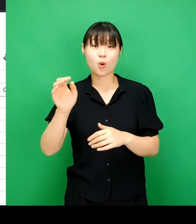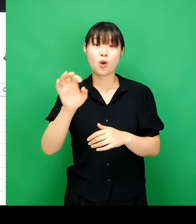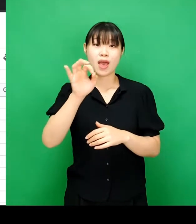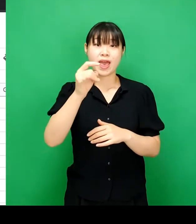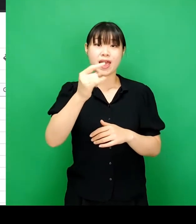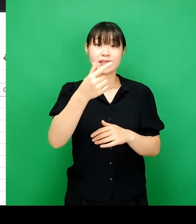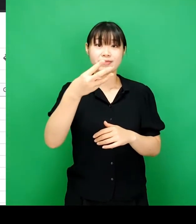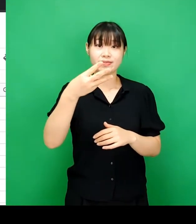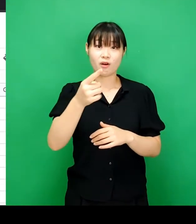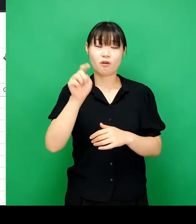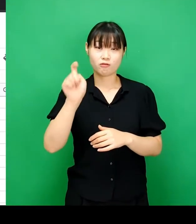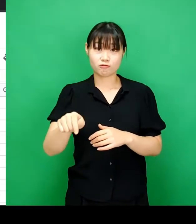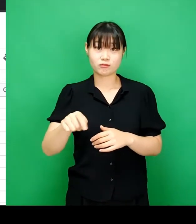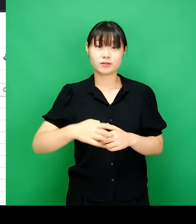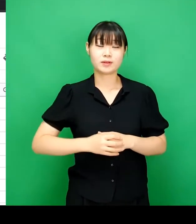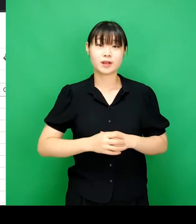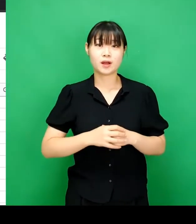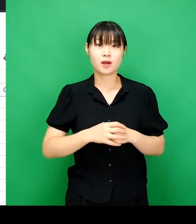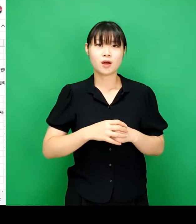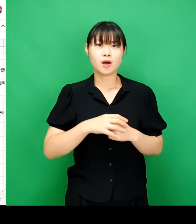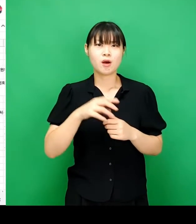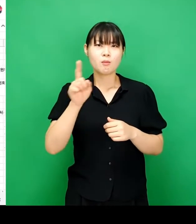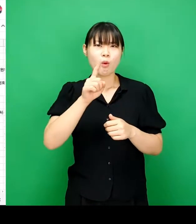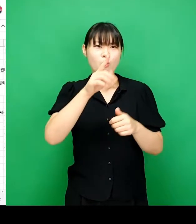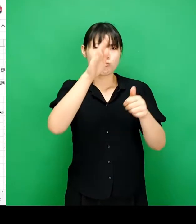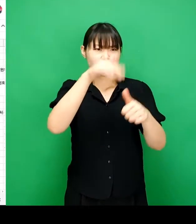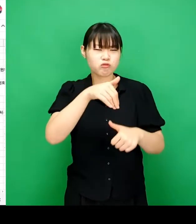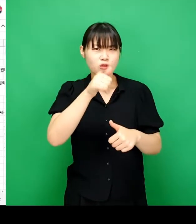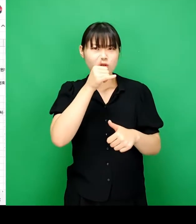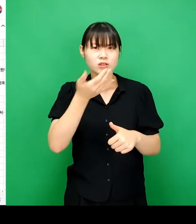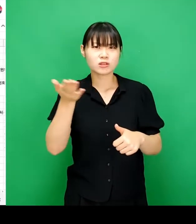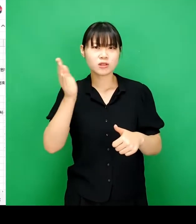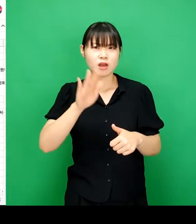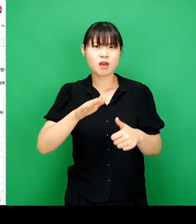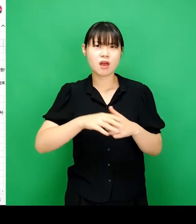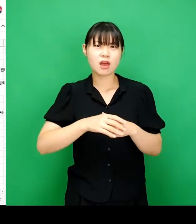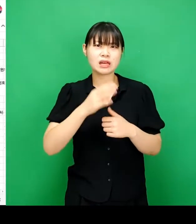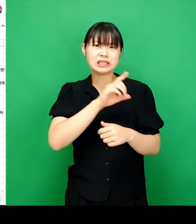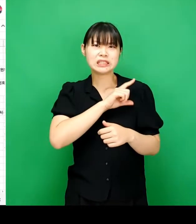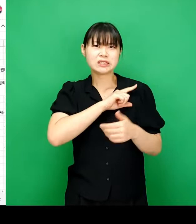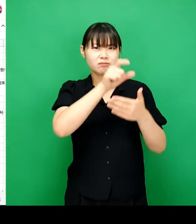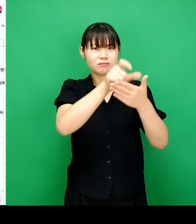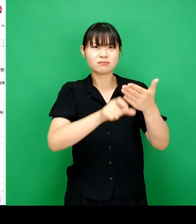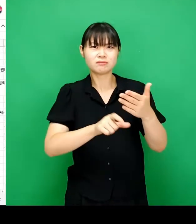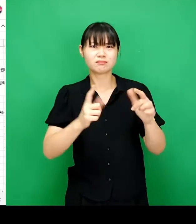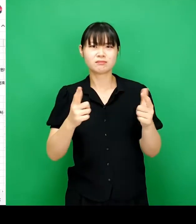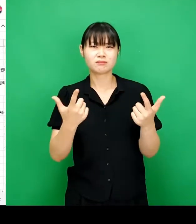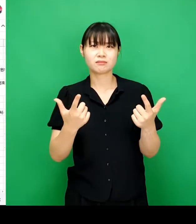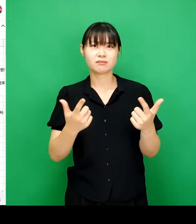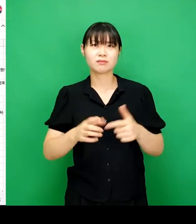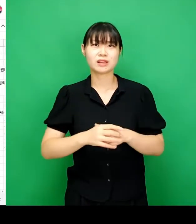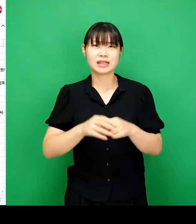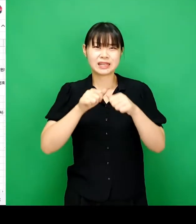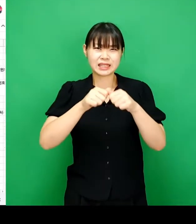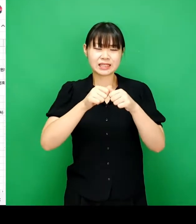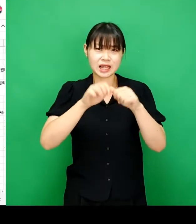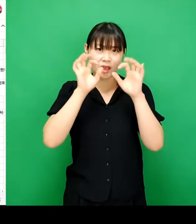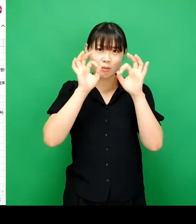닫고 엔터키를 누릅니다. 무언가 불러와지긴 했는데 의원 명단이